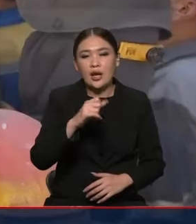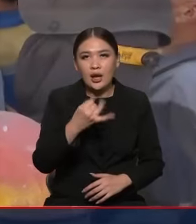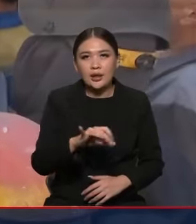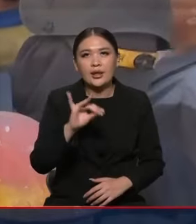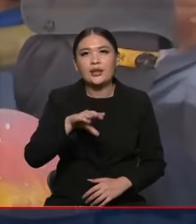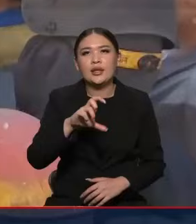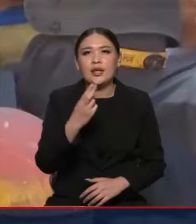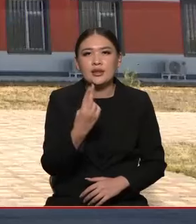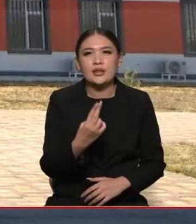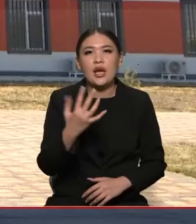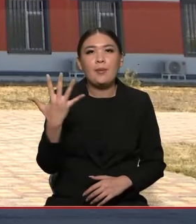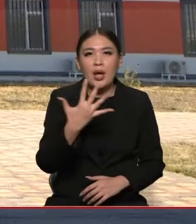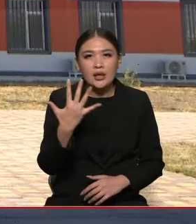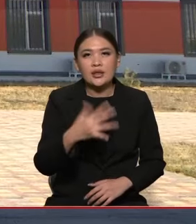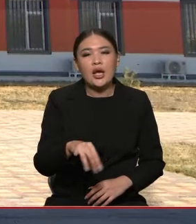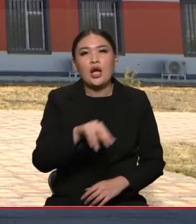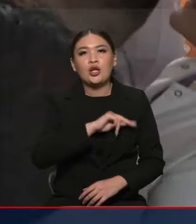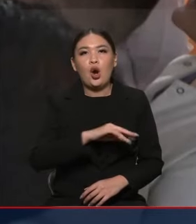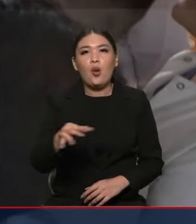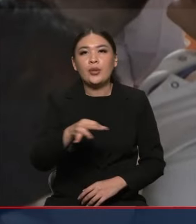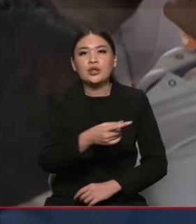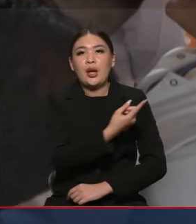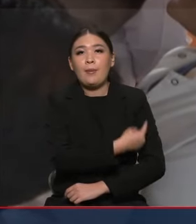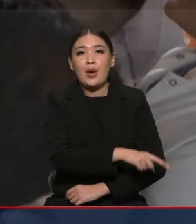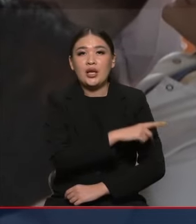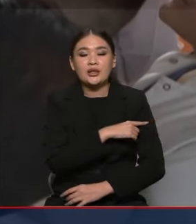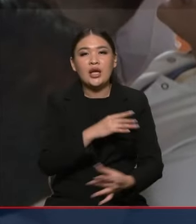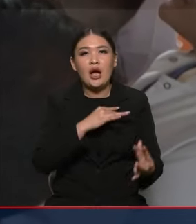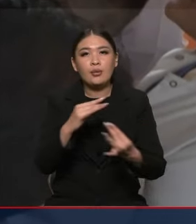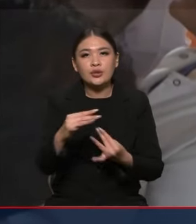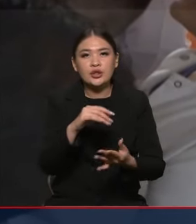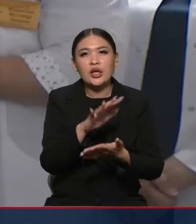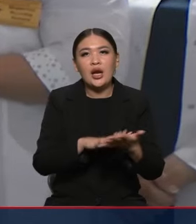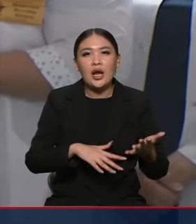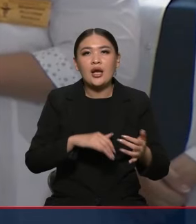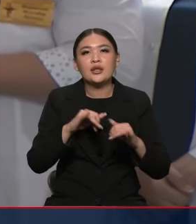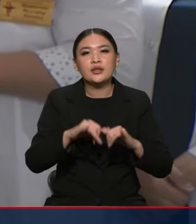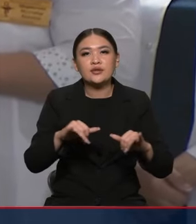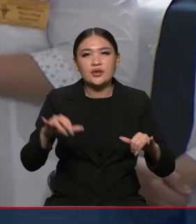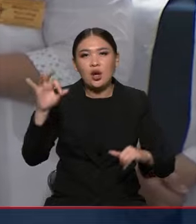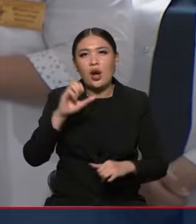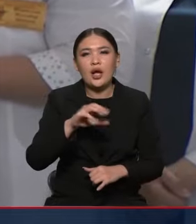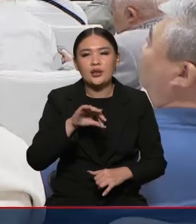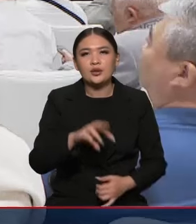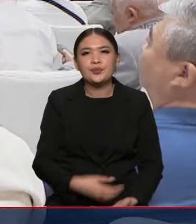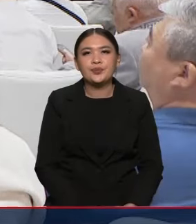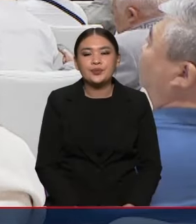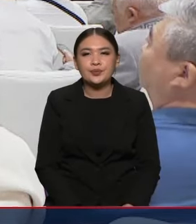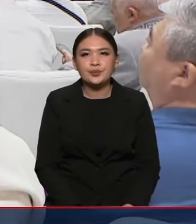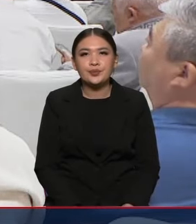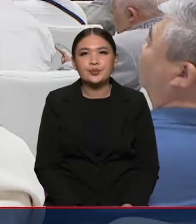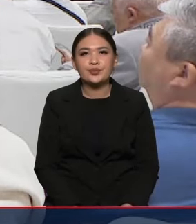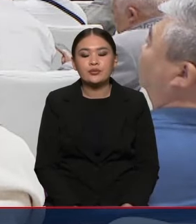Кентауской ТЭЦ-5 и сотрудниками областной больницы, обсудив перспективы развития атомной отрасли.